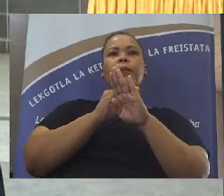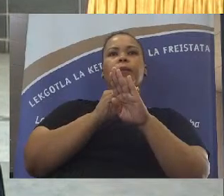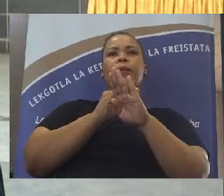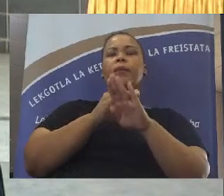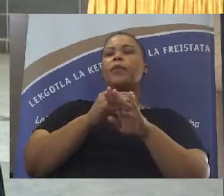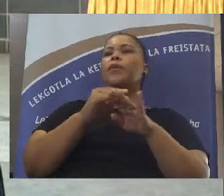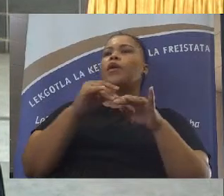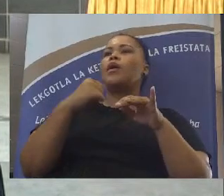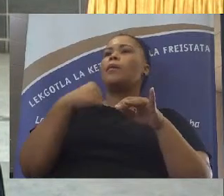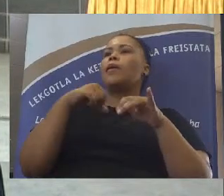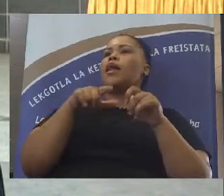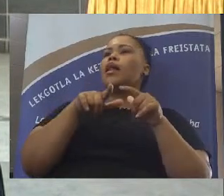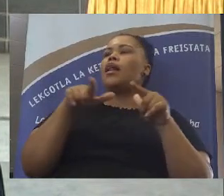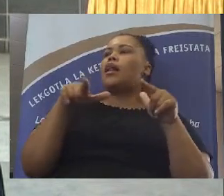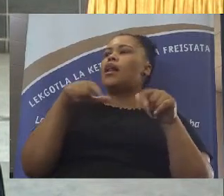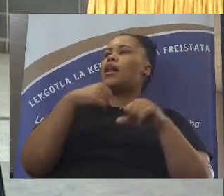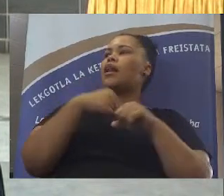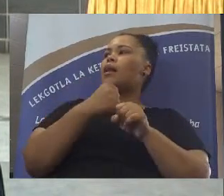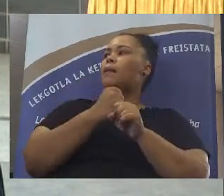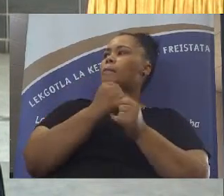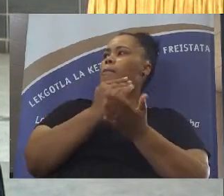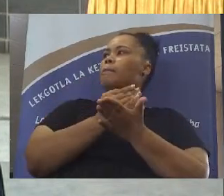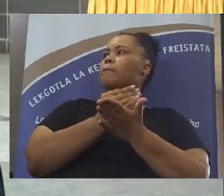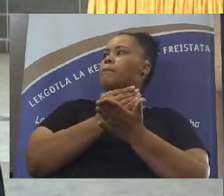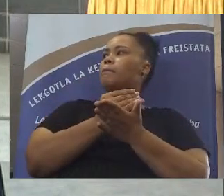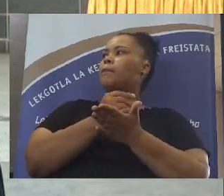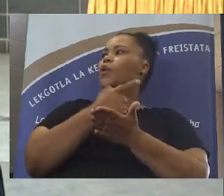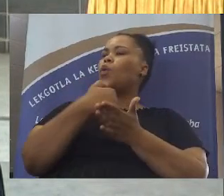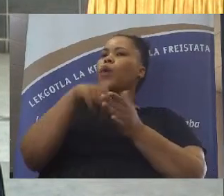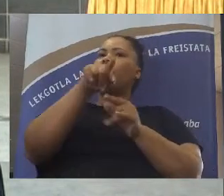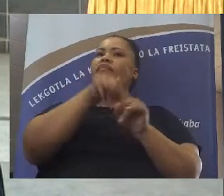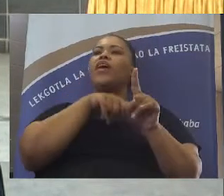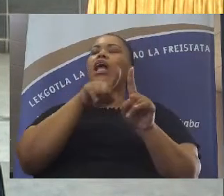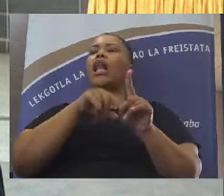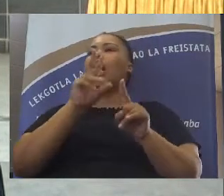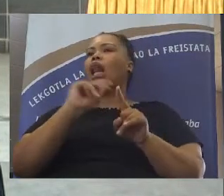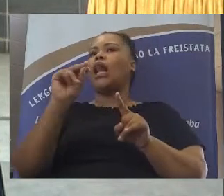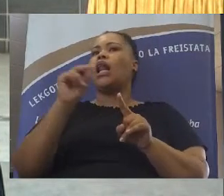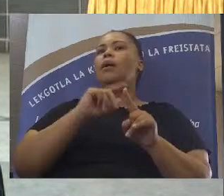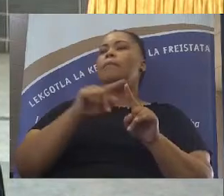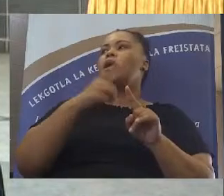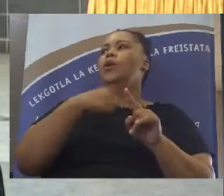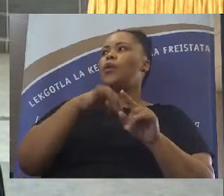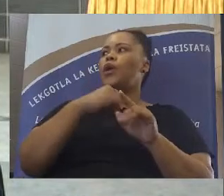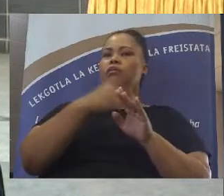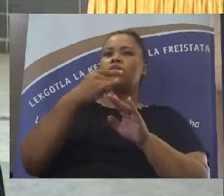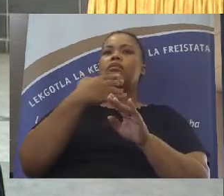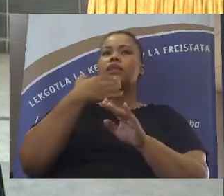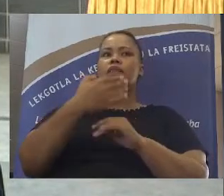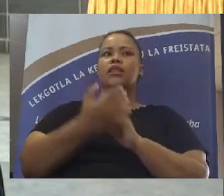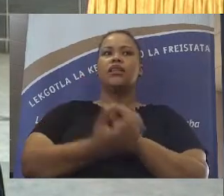munisipale levels. Om seker te maak dat ons nie weer opgestel word om te fail nie, maar om te succeed. Dankie.